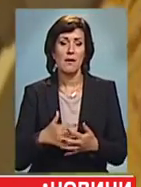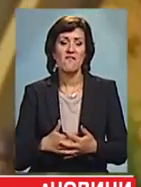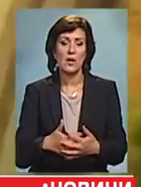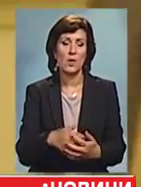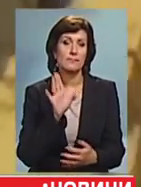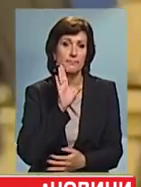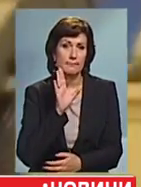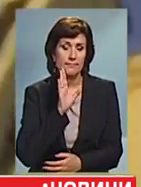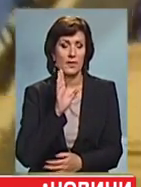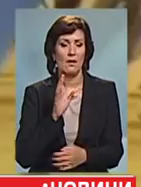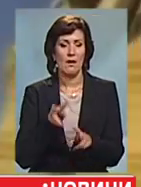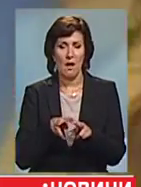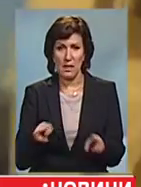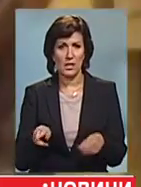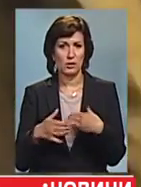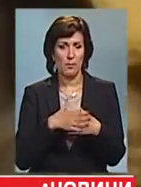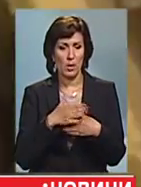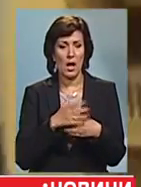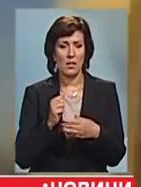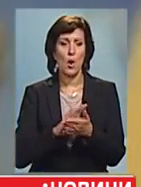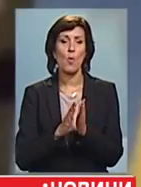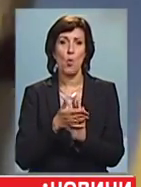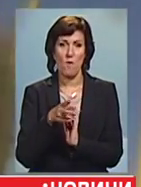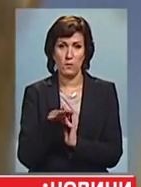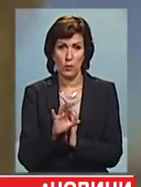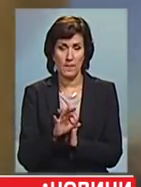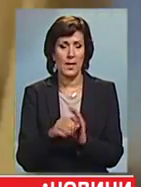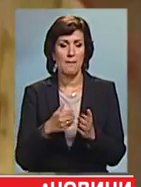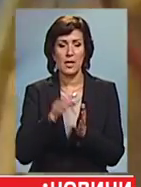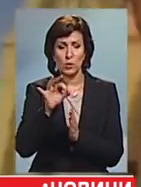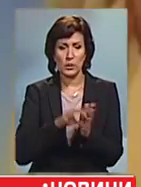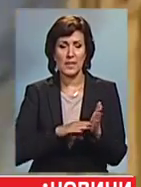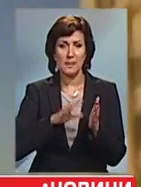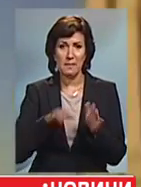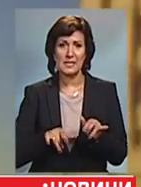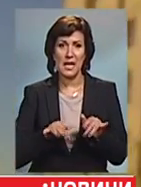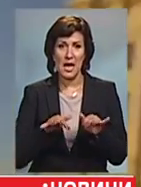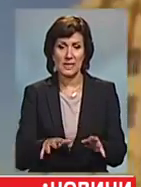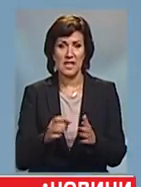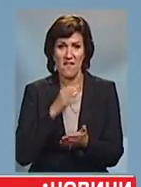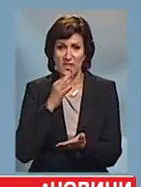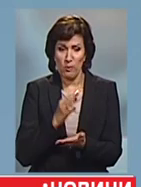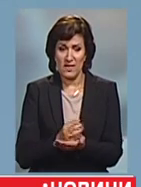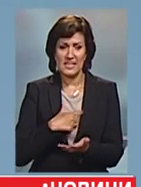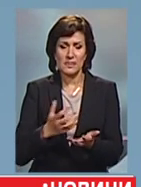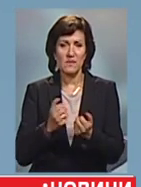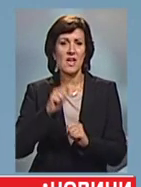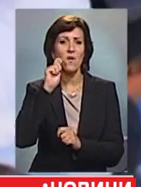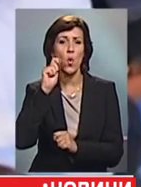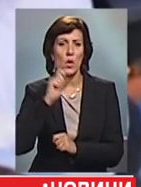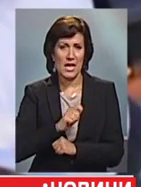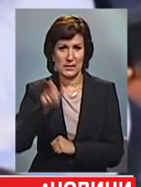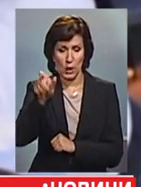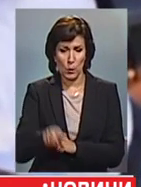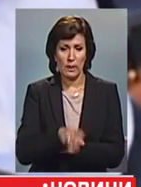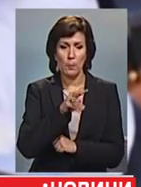вагітній Анні Лепьошкіні, аналогічне покарання, але умовно. Майже одразу після акції відповідальність за неї на себе взяв український